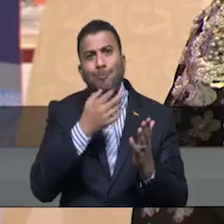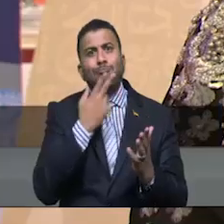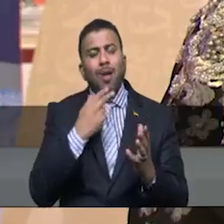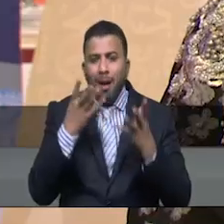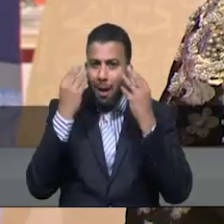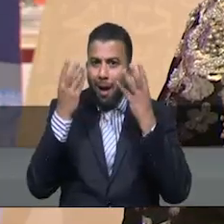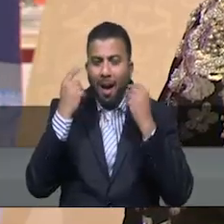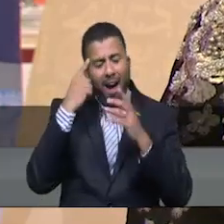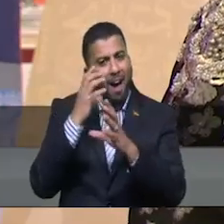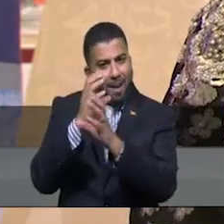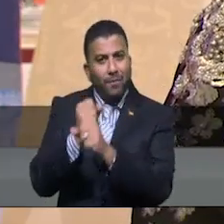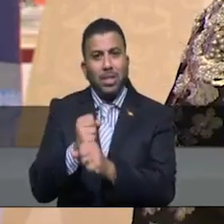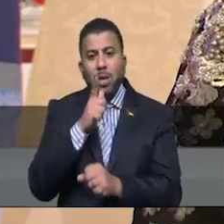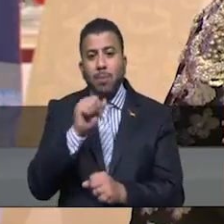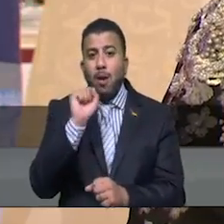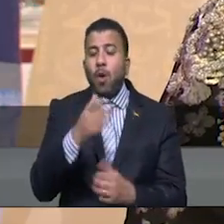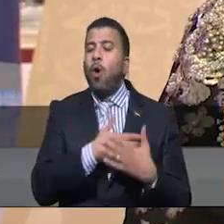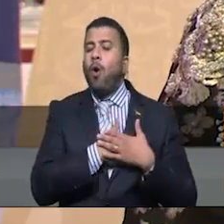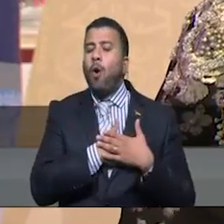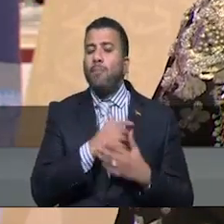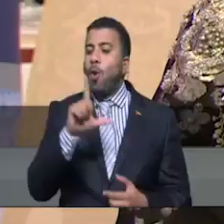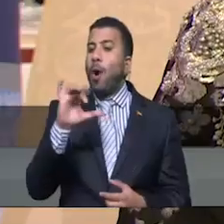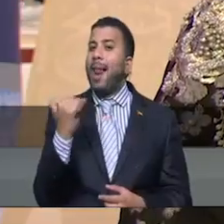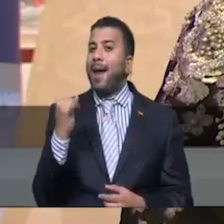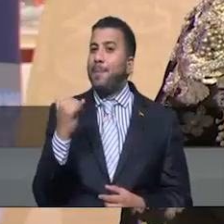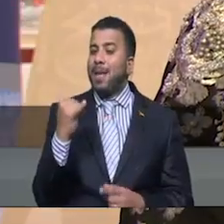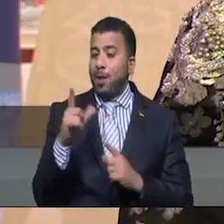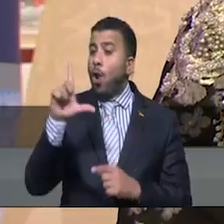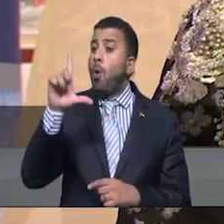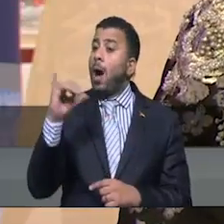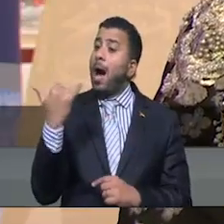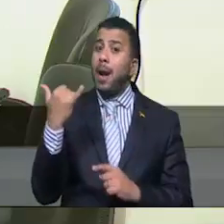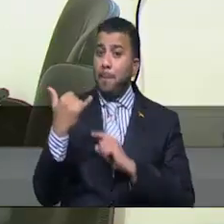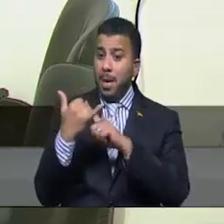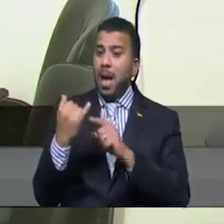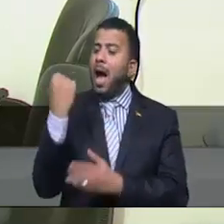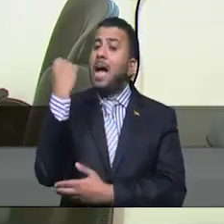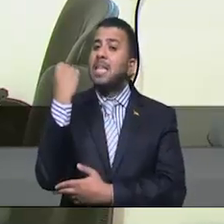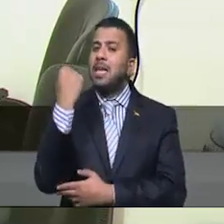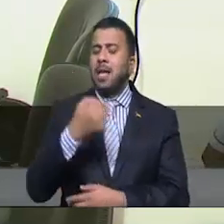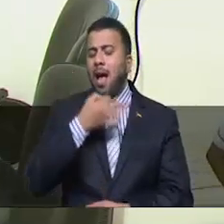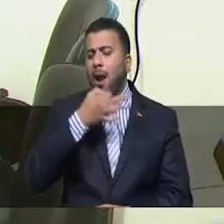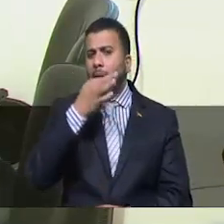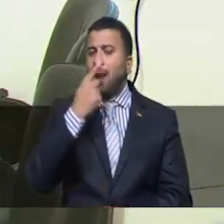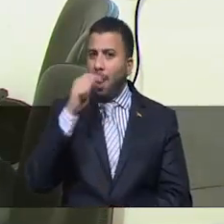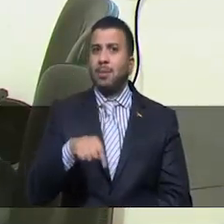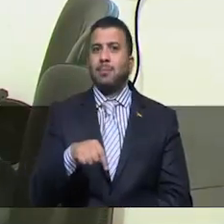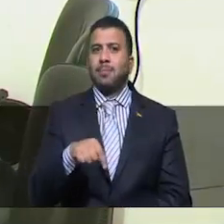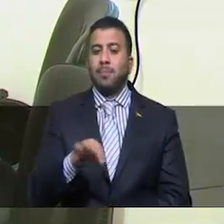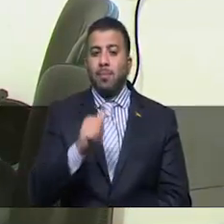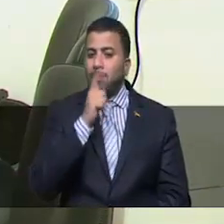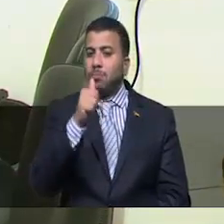من هالمسابقة تحبيب أول شيء الطلاب في اللغة العربية، إن اللغة العربية نجعلها لغة أساسية في حياتهم اليومية.